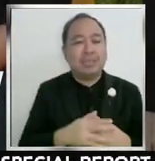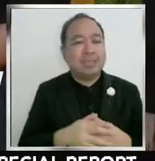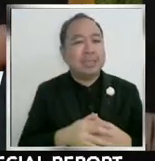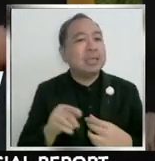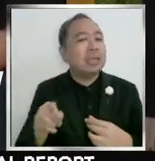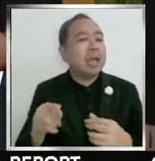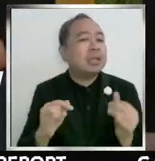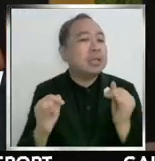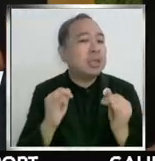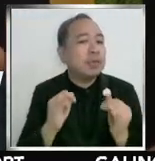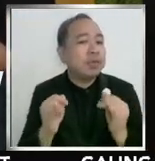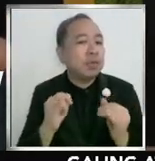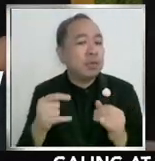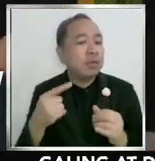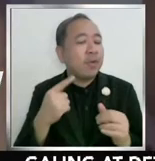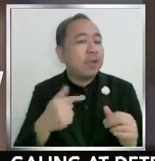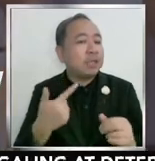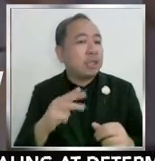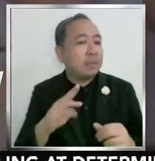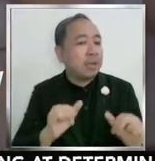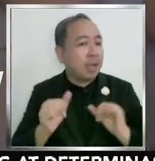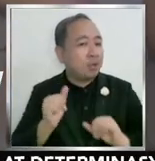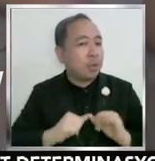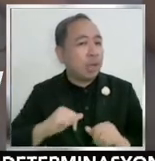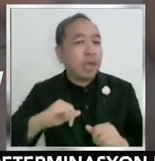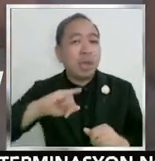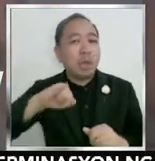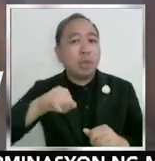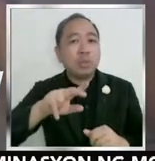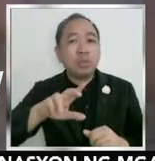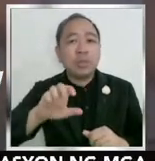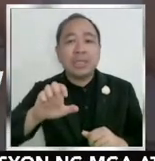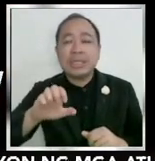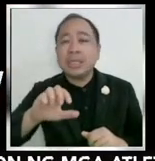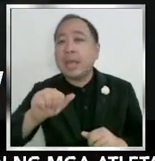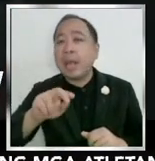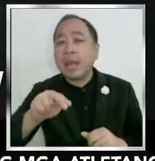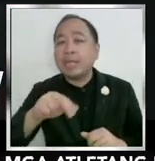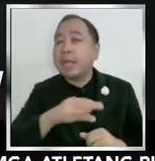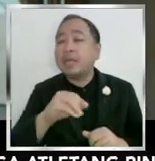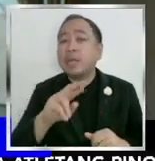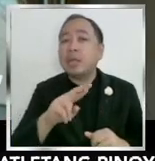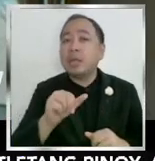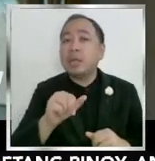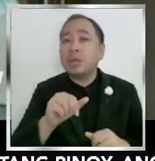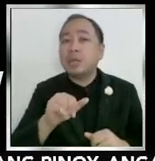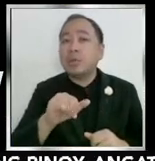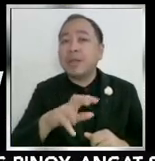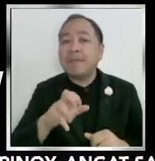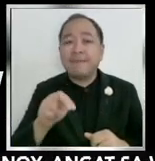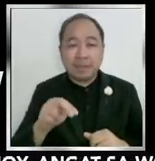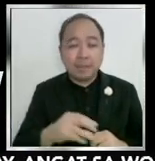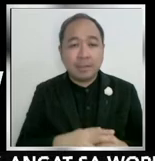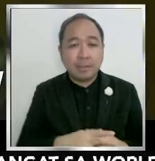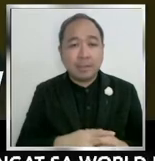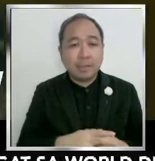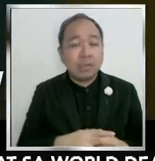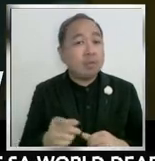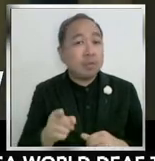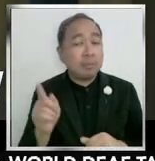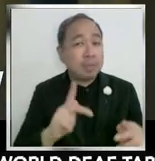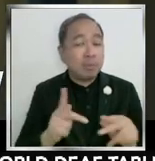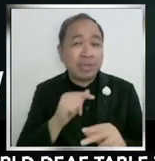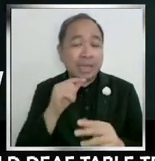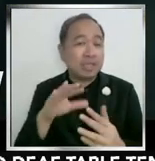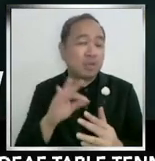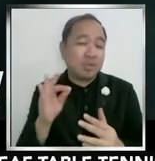Game Stars na sila Julie Ann San Jose at Raider Cruz sa Artist Tambayan. Cheers sa mga tao hindi pinili. Bago ang showing ng